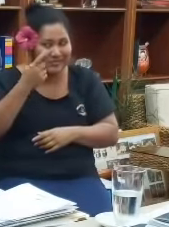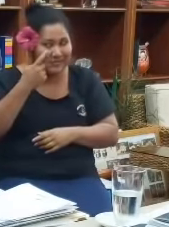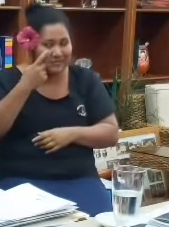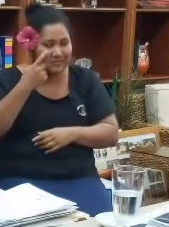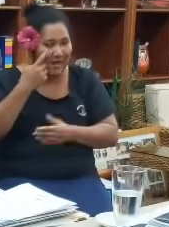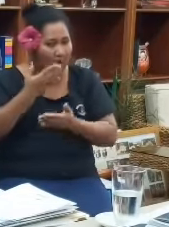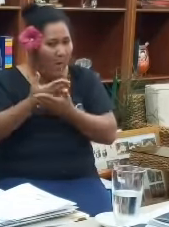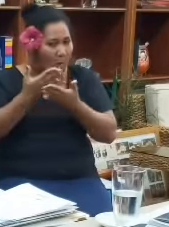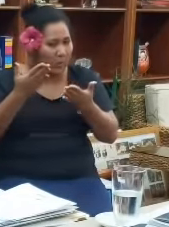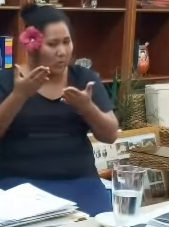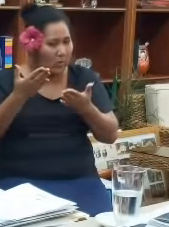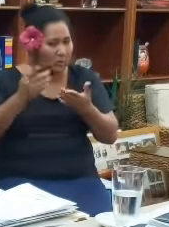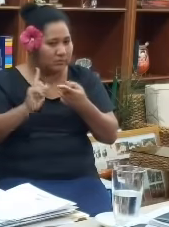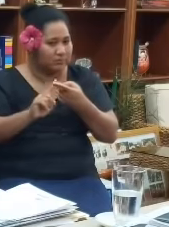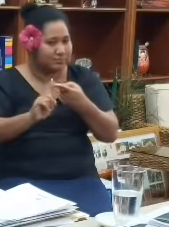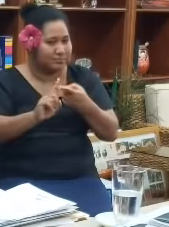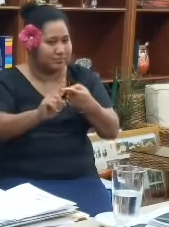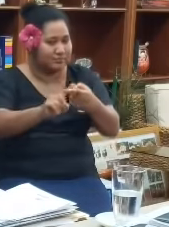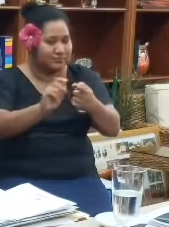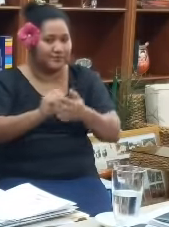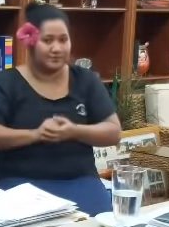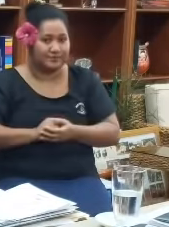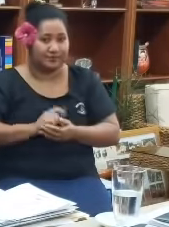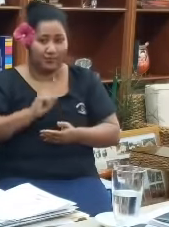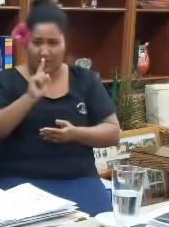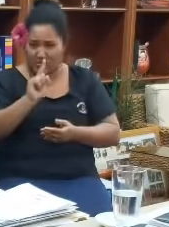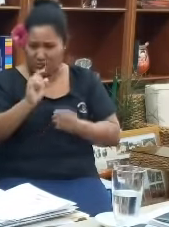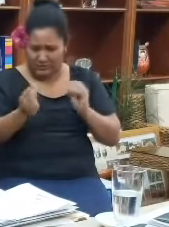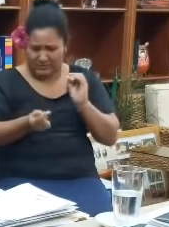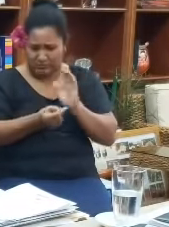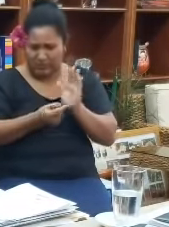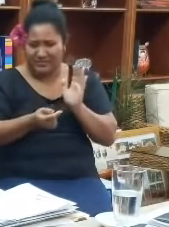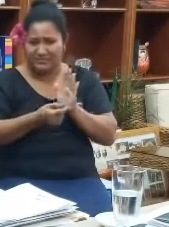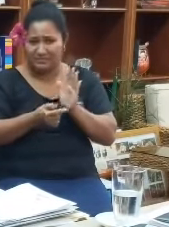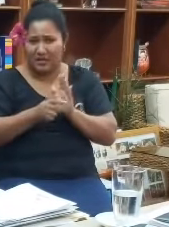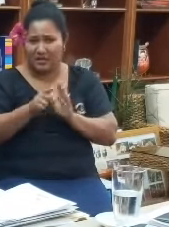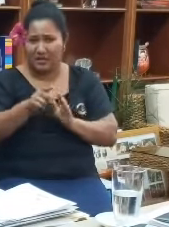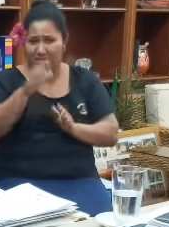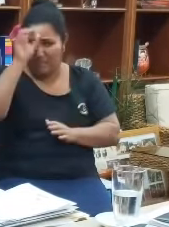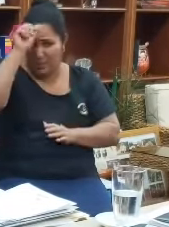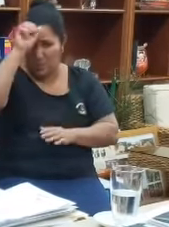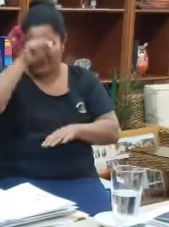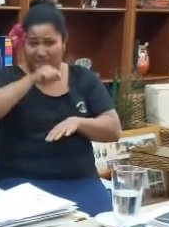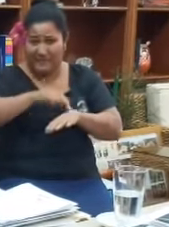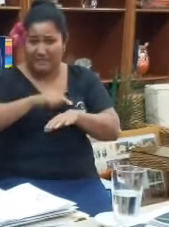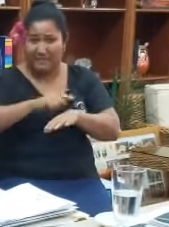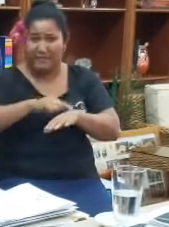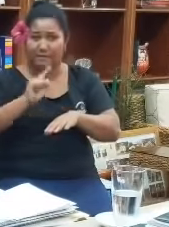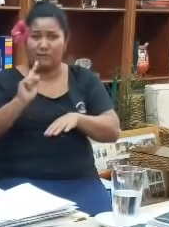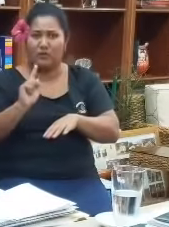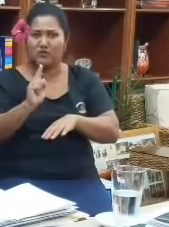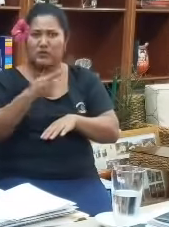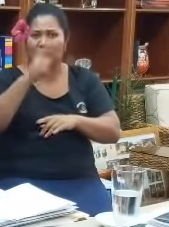E alle tutta voi, ma tu voi, le temi fatto a sua, tu dai